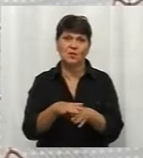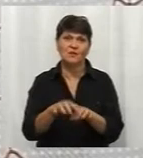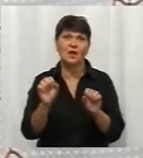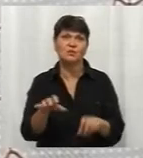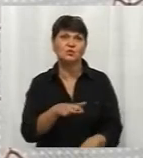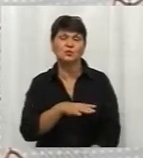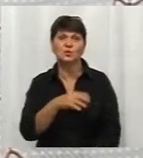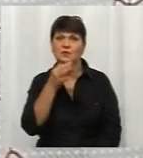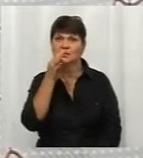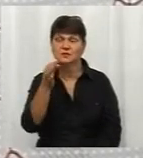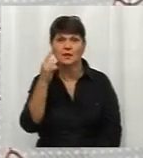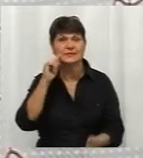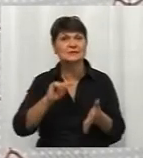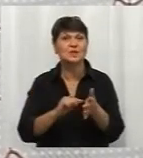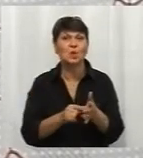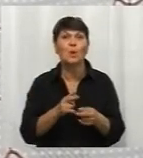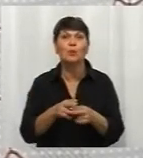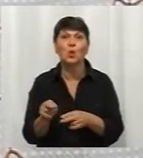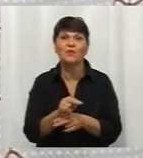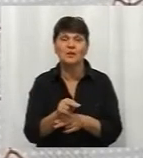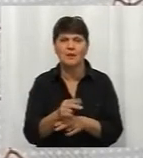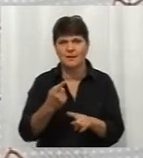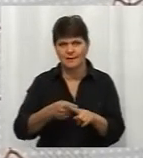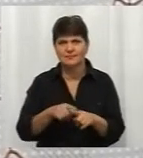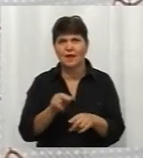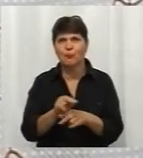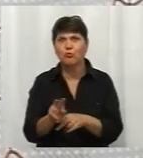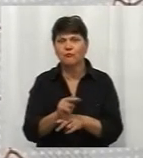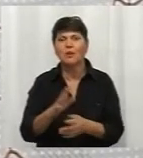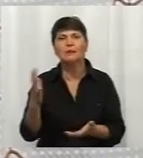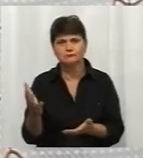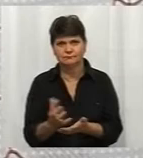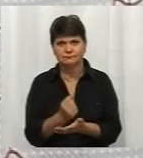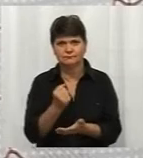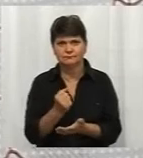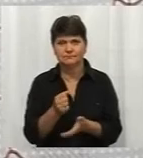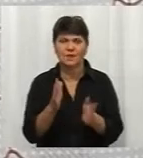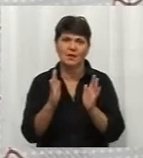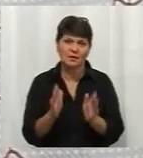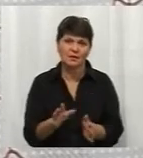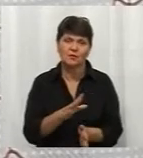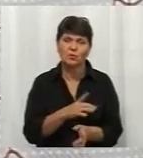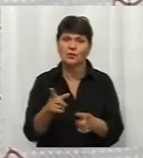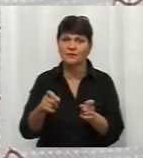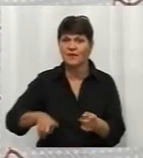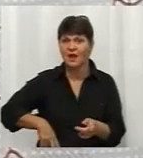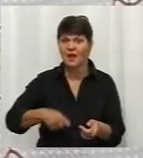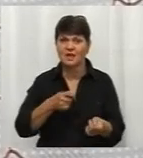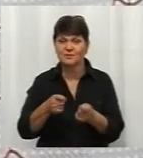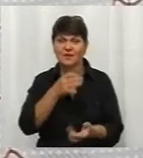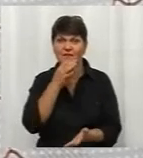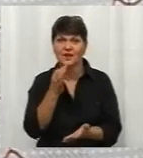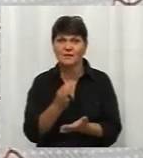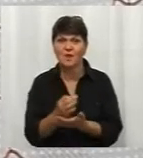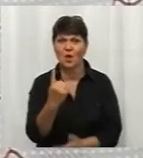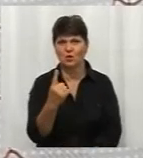сказати, з метою профілактики, і профілактика нам це, можна сказати, вдалася. Лише було притягнуто до адміністративної відповідальності